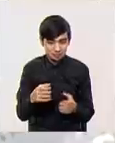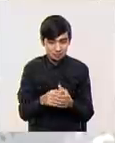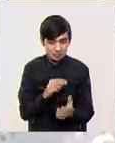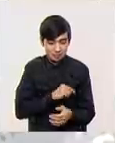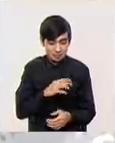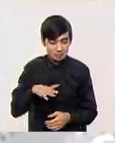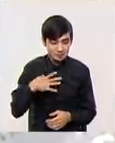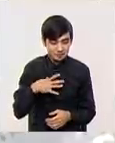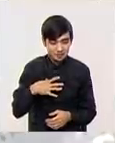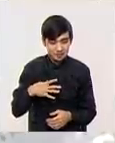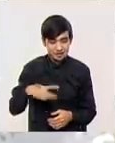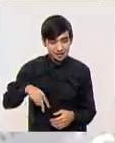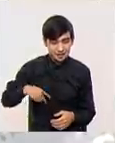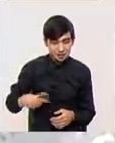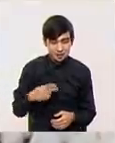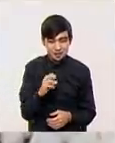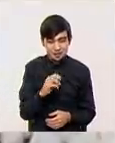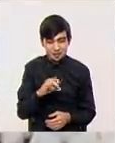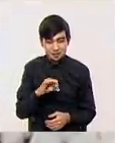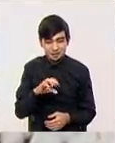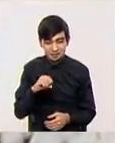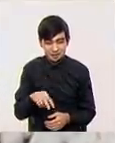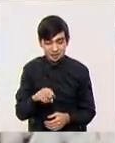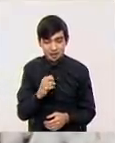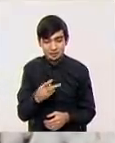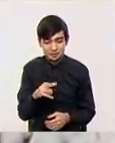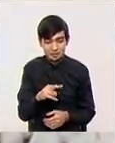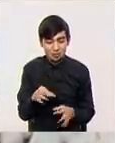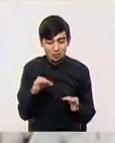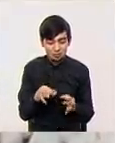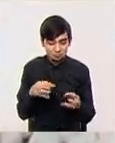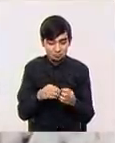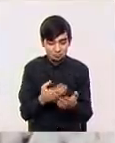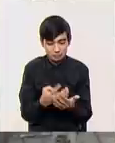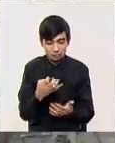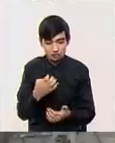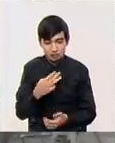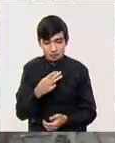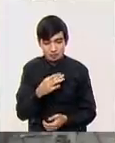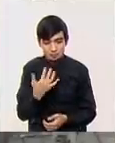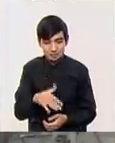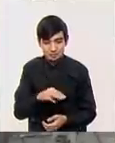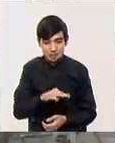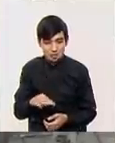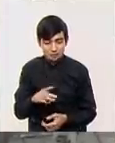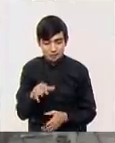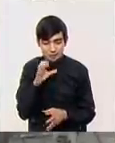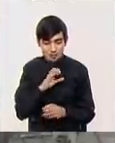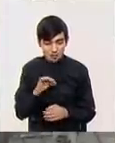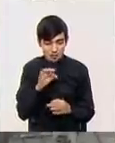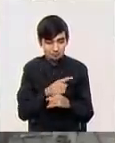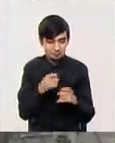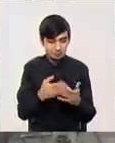серіктестігінің бұрынғы қаржы директоры KCL акционерлік қоғамынан жалпы соммасы 450 миллион теңге жымқырған туралы ақпарат